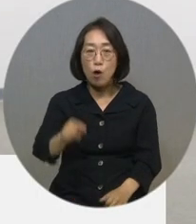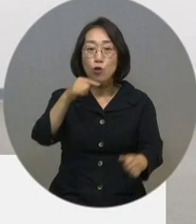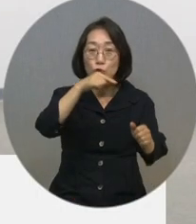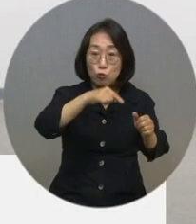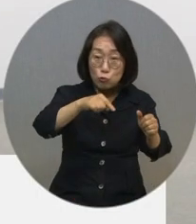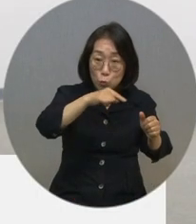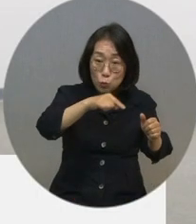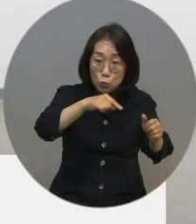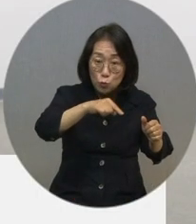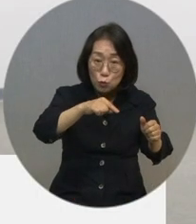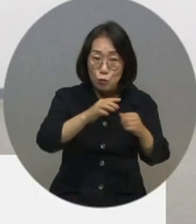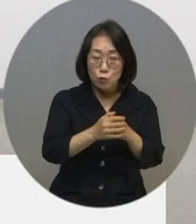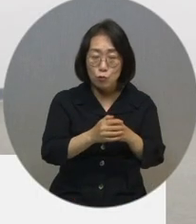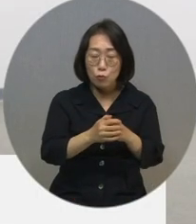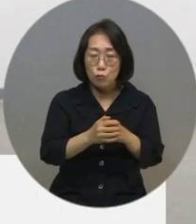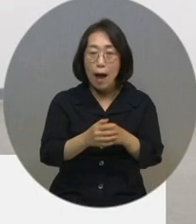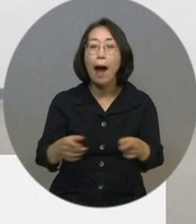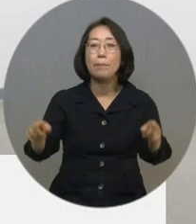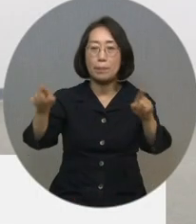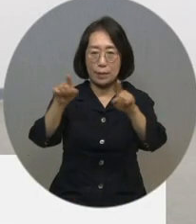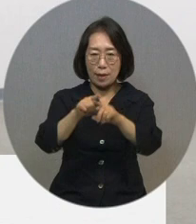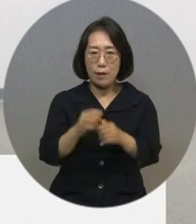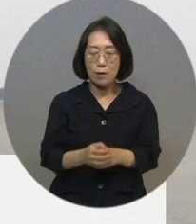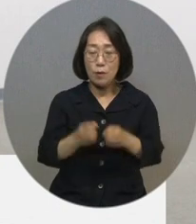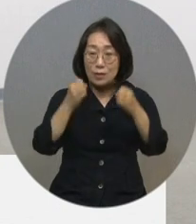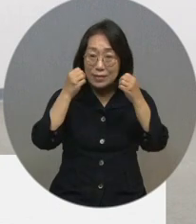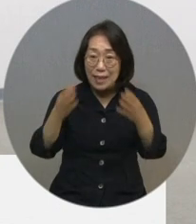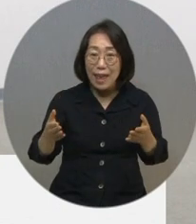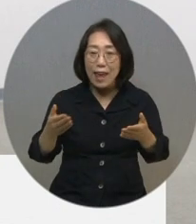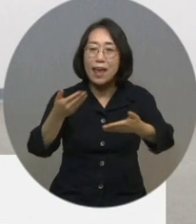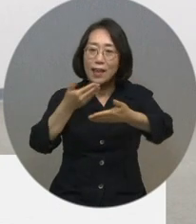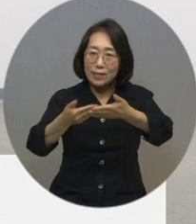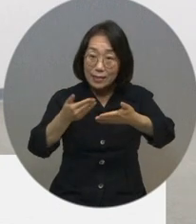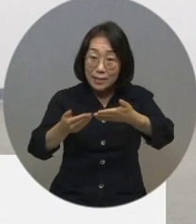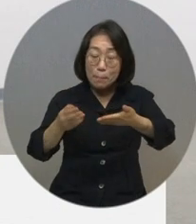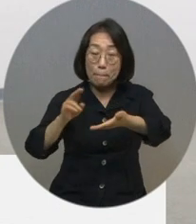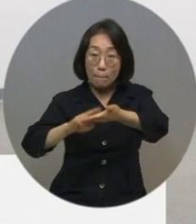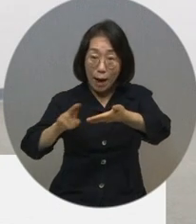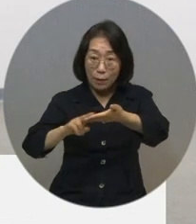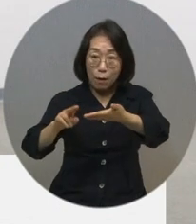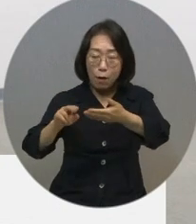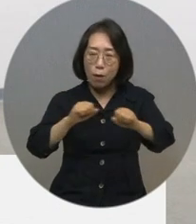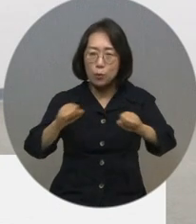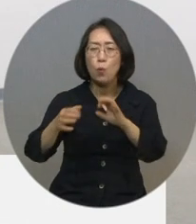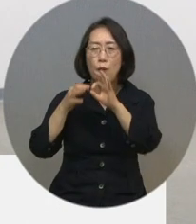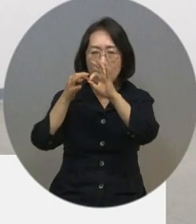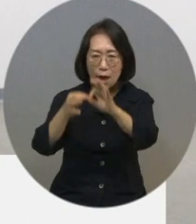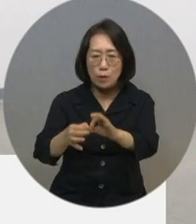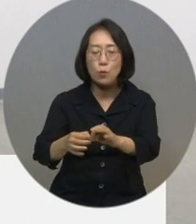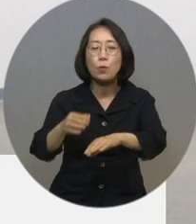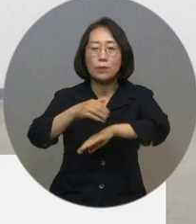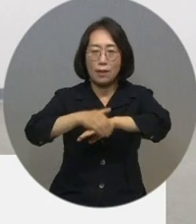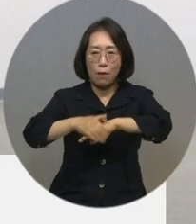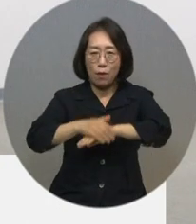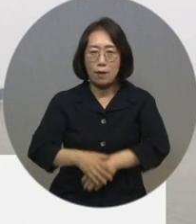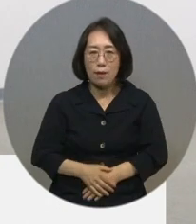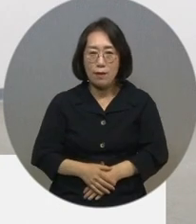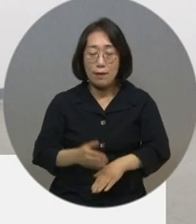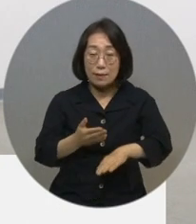교육을 병행함과 동시에 새 작품 준비도 꾸준히 할 생각이고요. 그리고 틈틈이